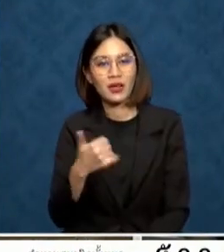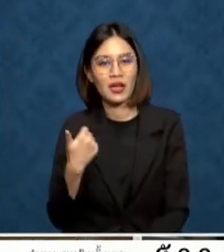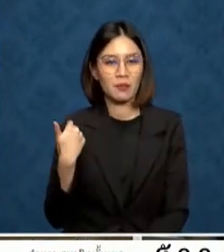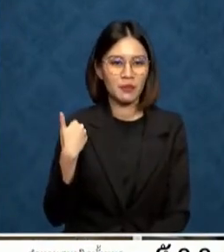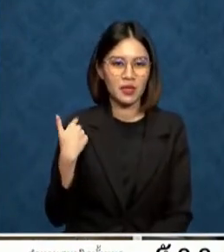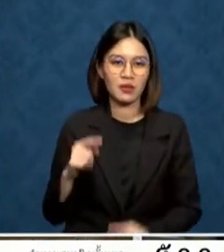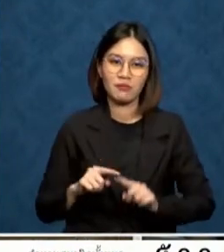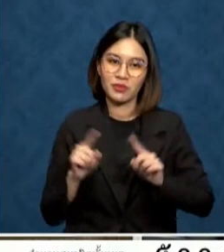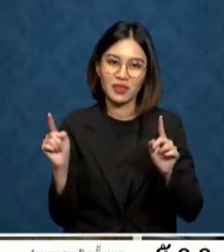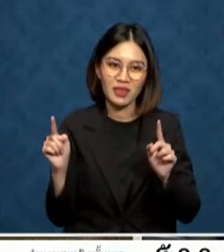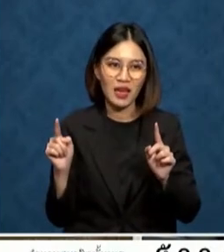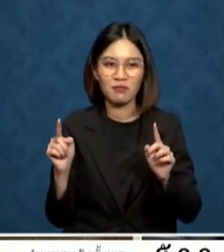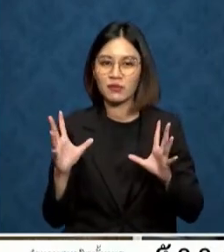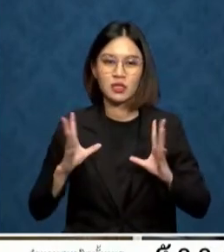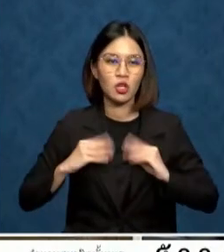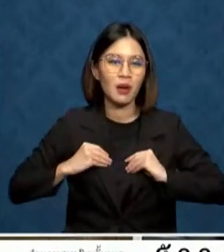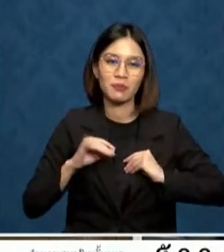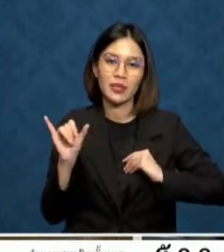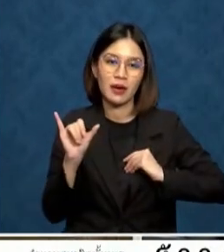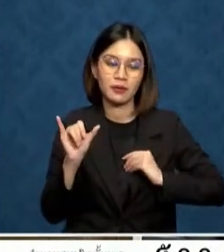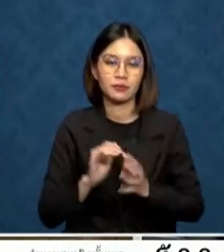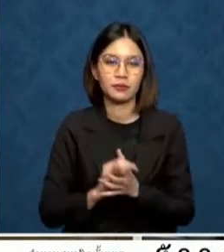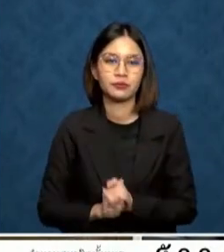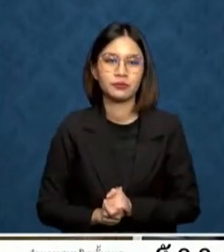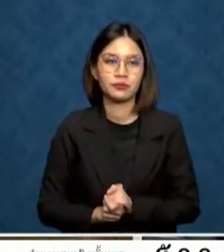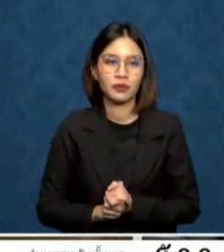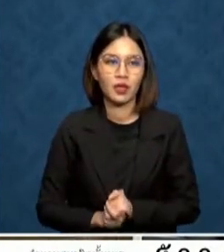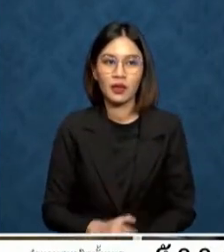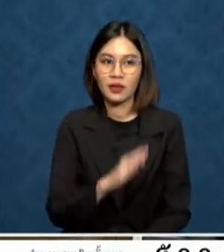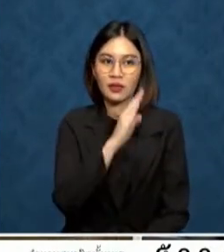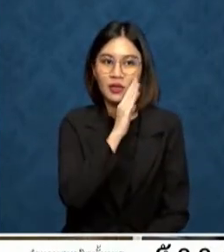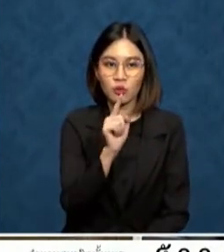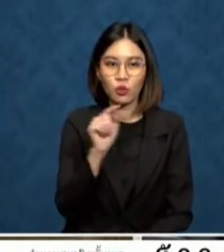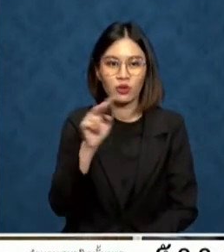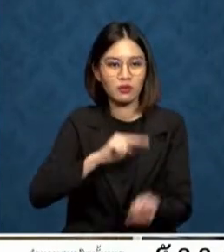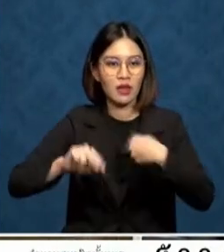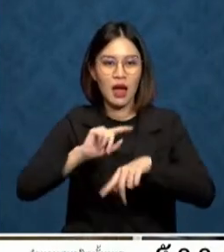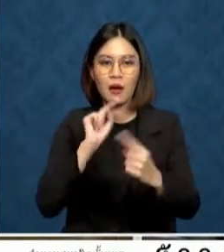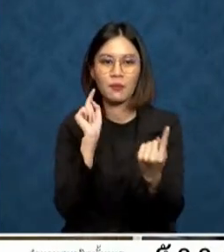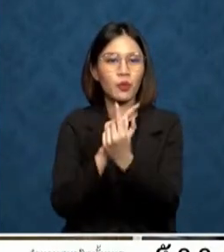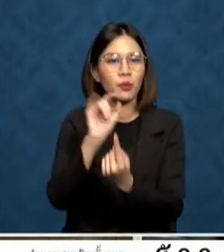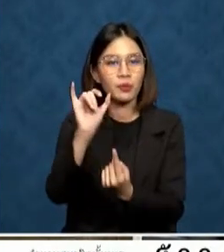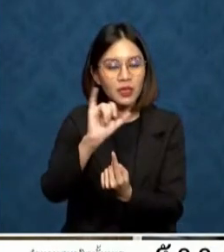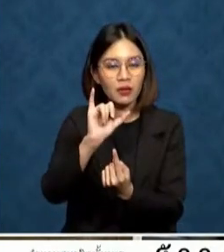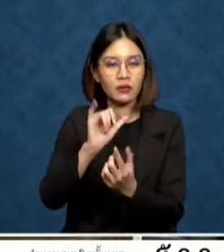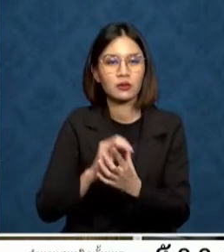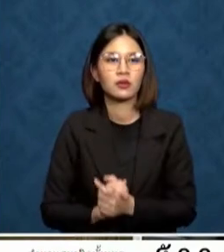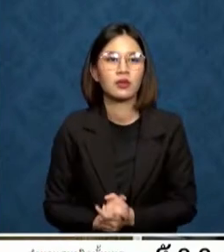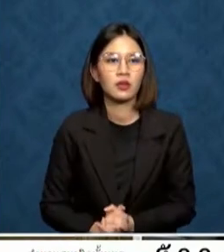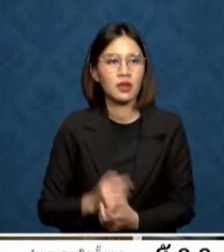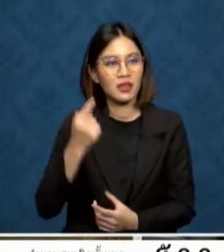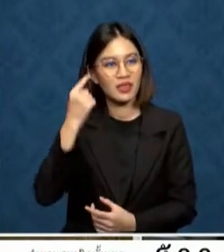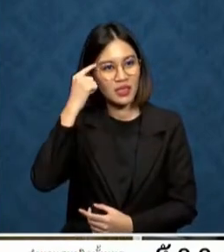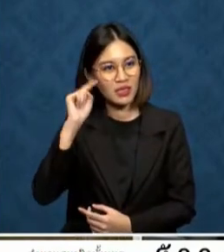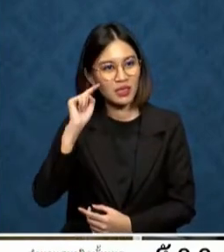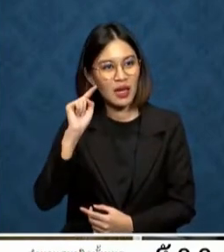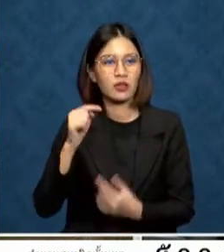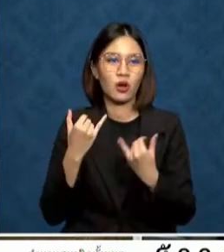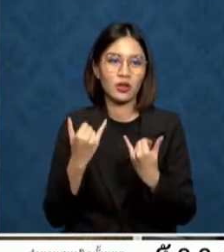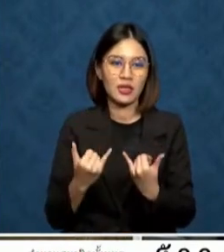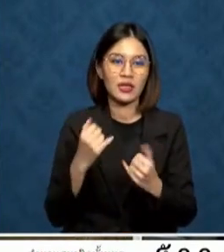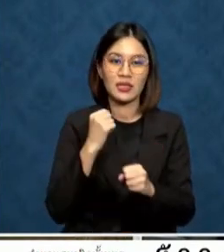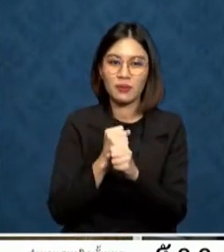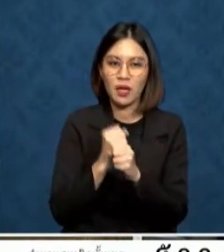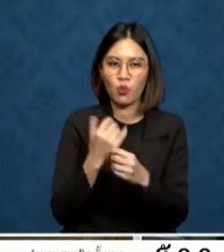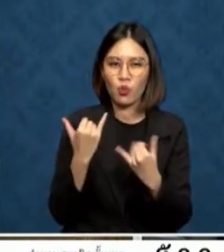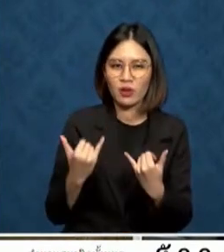ท่านอาจจะไม่กล้าที่จะยอมรับมันก็ถ้าเรายังหาตรงนี้ไม่เจอนะครับผมคิดว่า Soft Powerที่กำลังทำอยู่ทุก